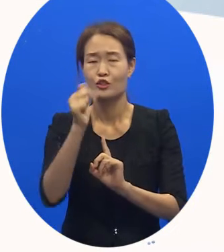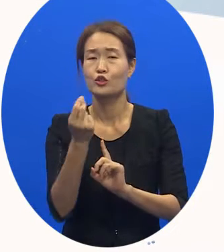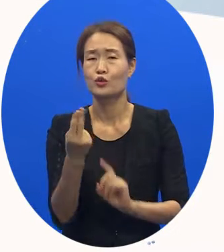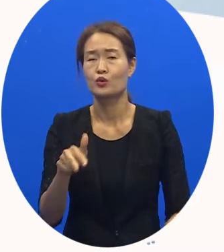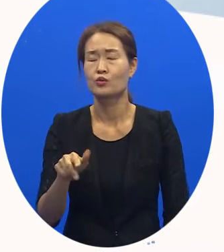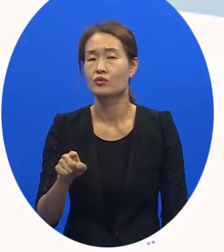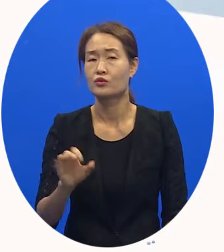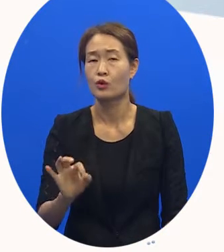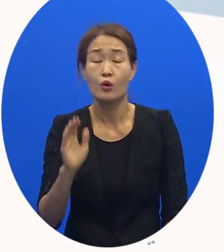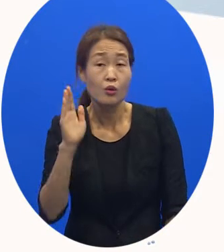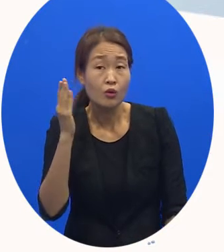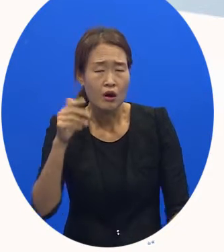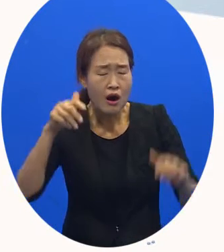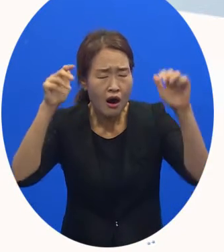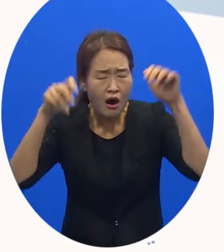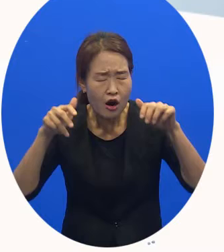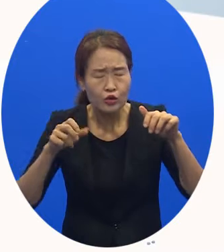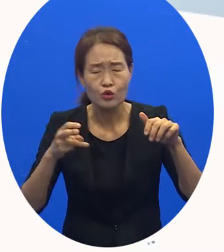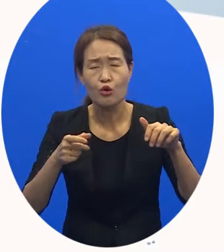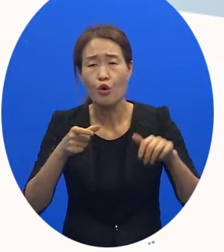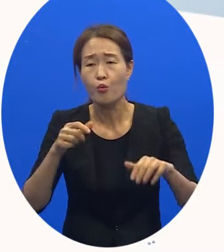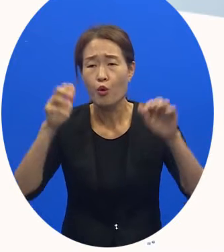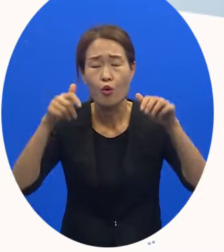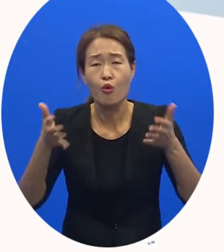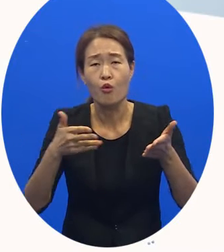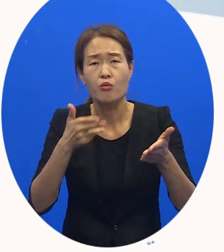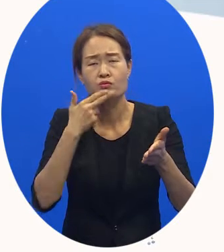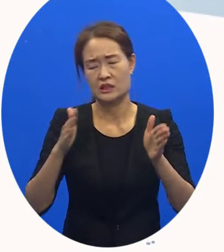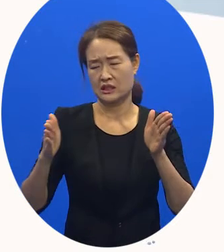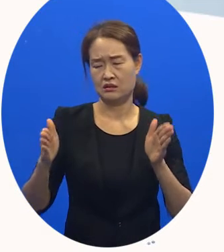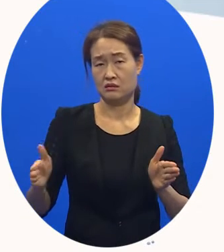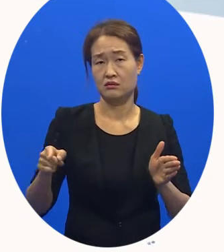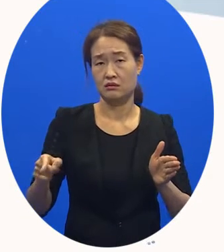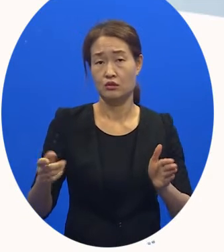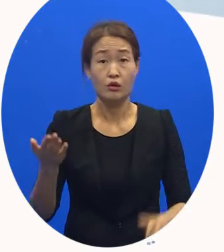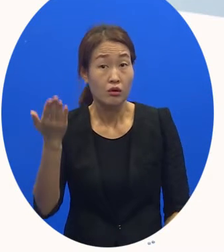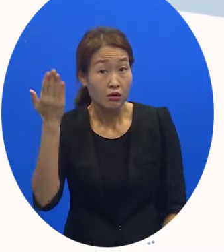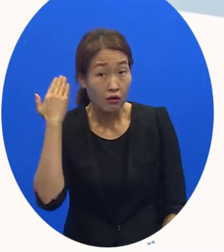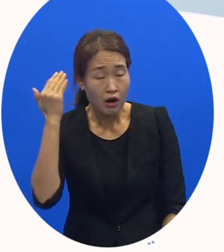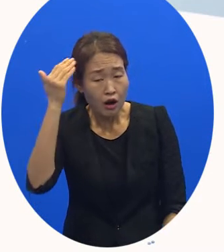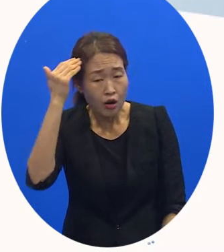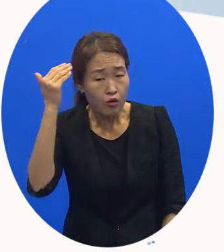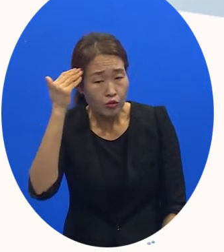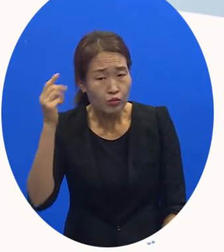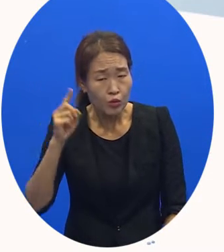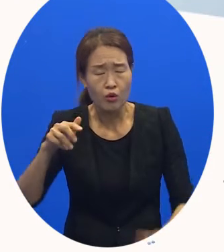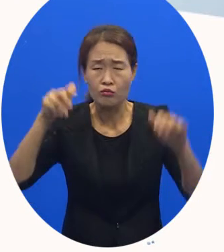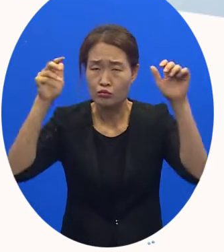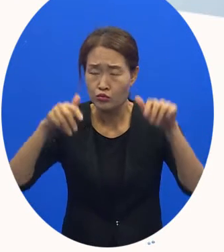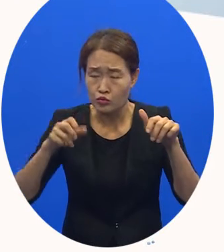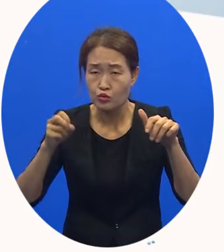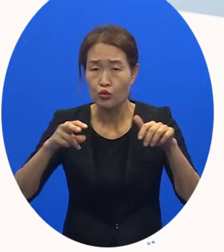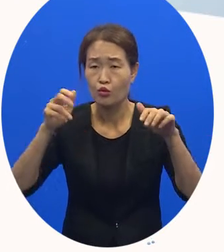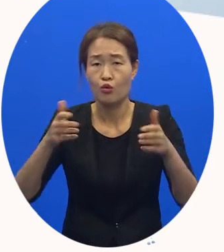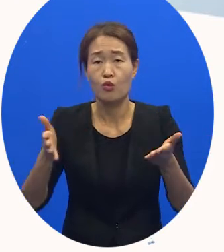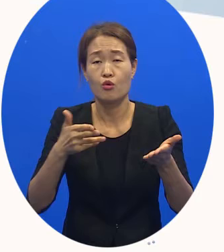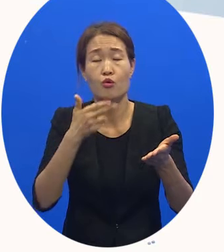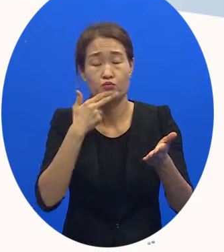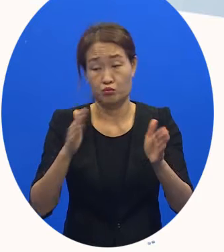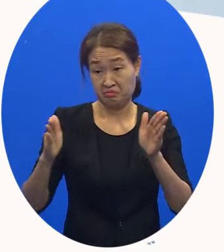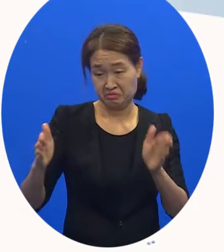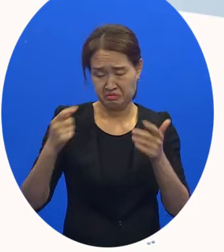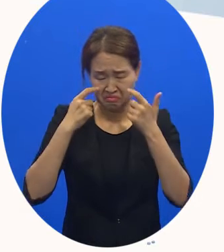있니다 최근 장마와 건기 기간이 변하고 있습니다 이전까지 우리나라는 장마 기간과 건기 기간이